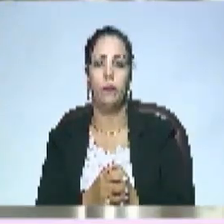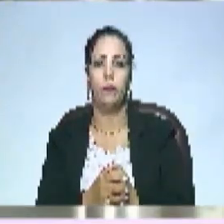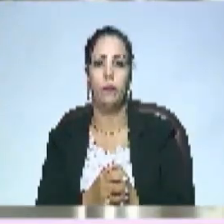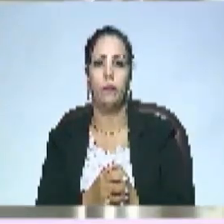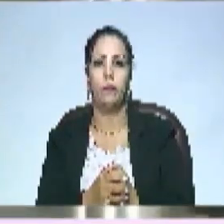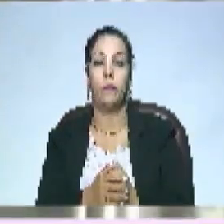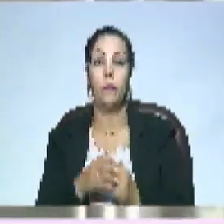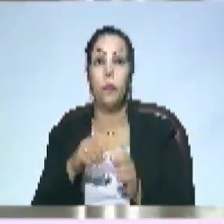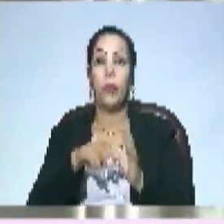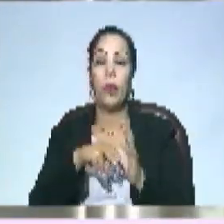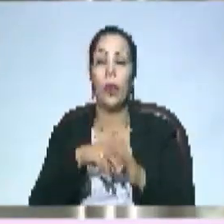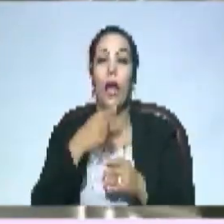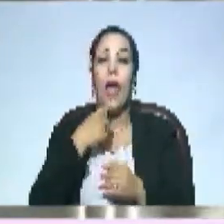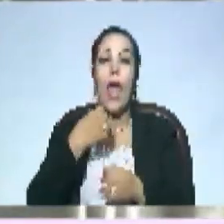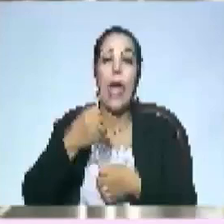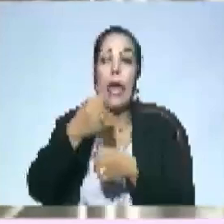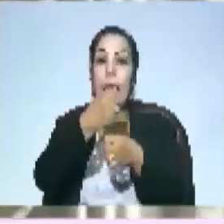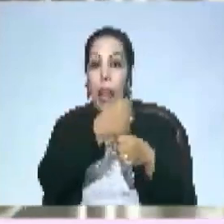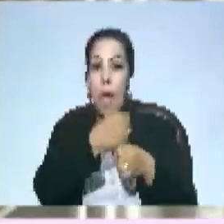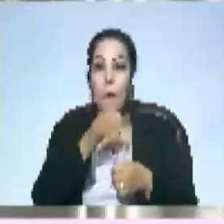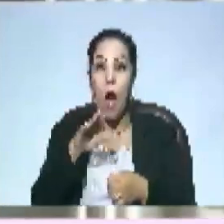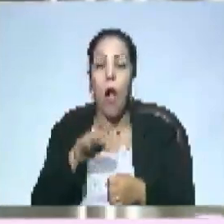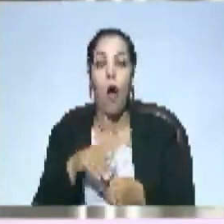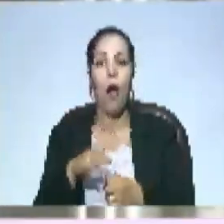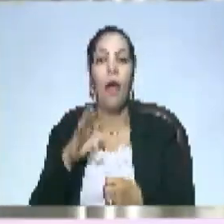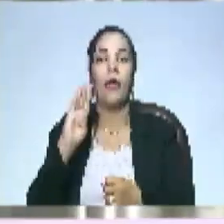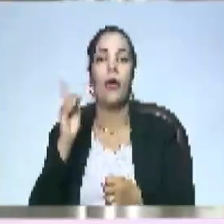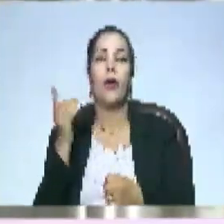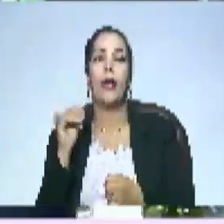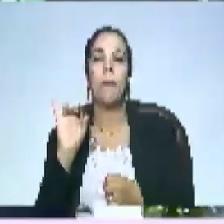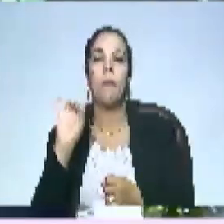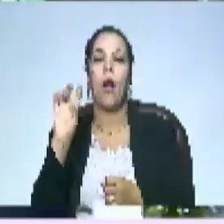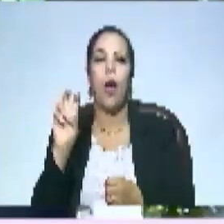دي الكريمة بقى، هنبتدي نشتغل بقى في الكريمة.